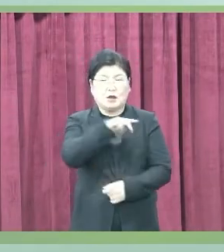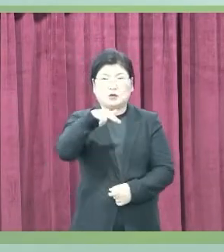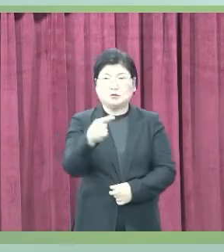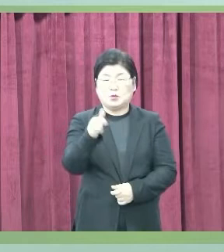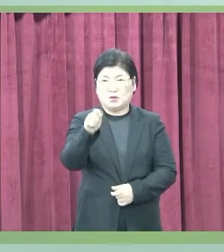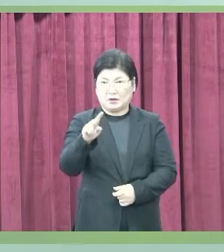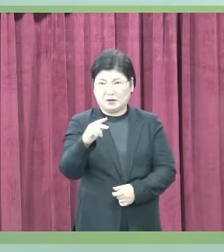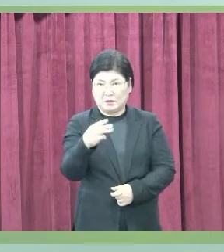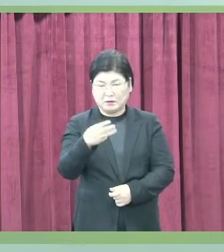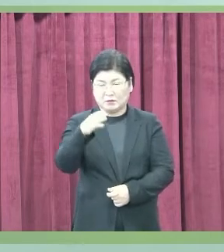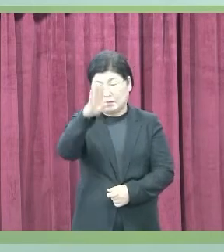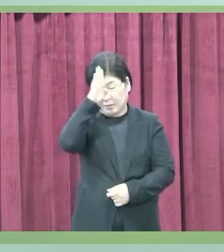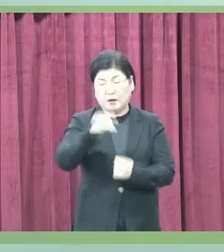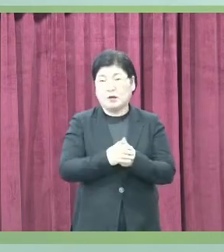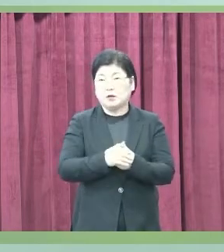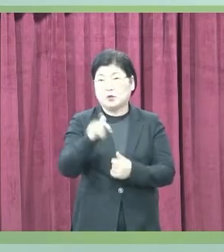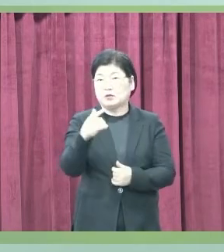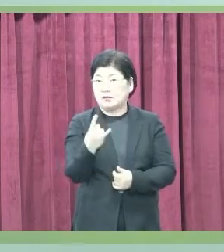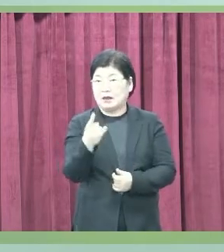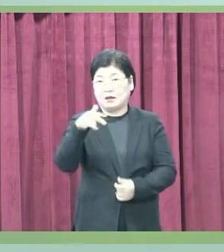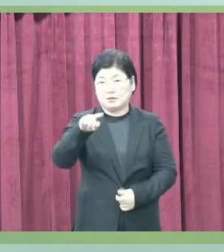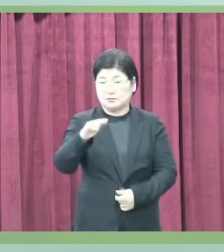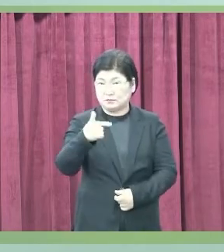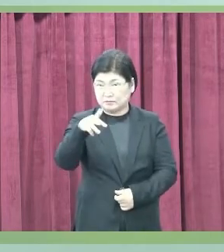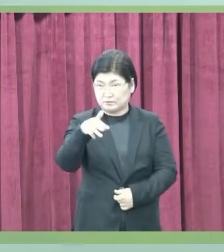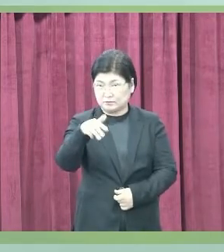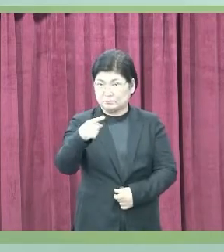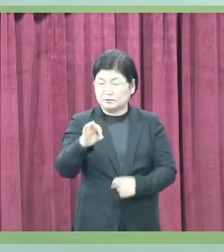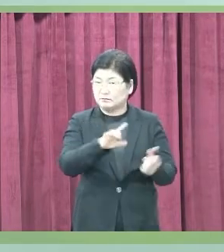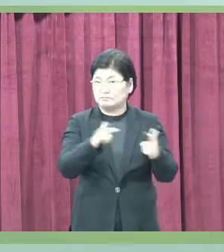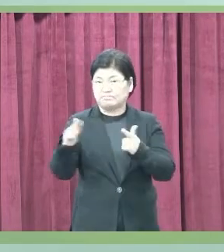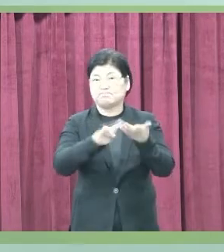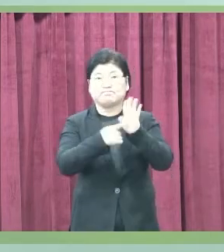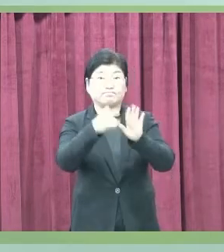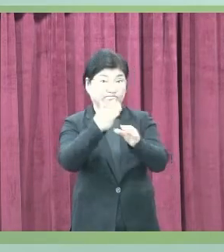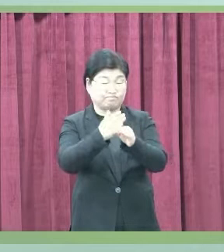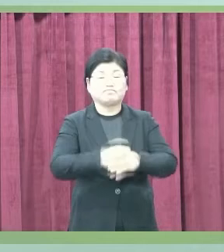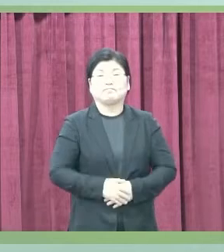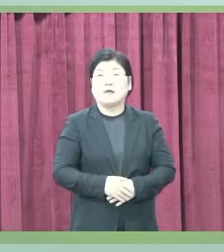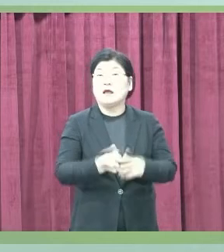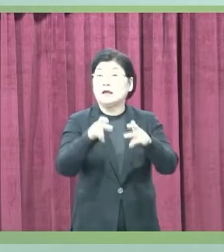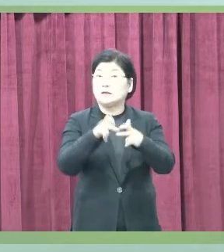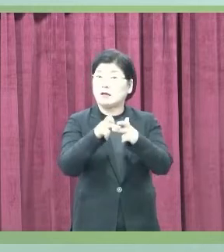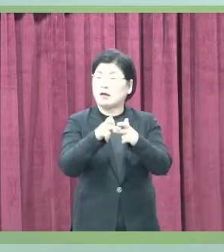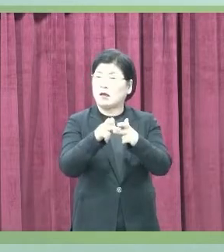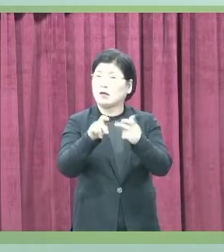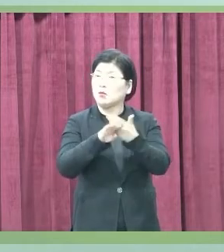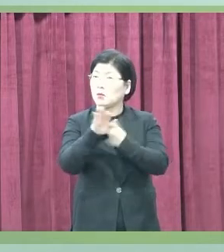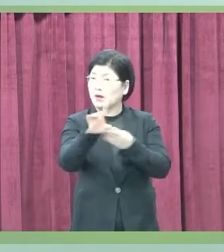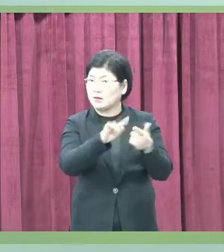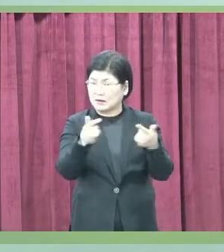그다음에 지적 장애가 뇌전증 이런 형태를 나타내고 있습니다. 장애인 동반 질환을